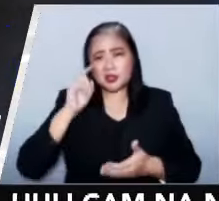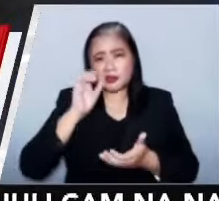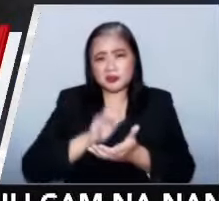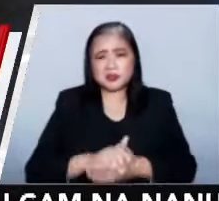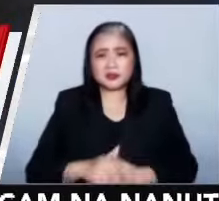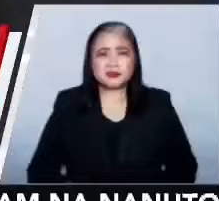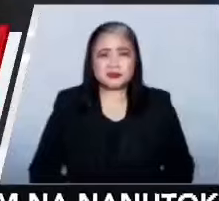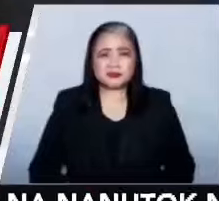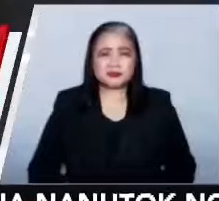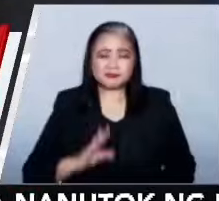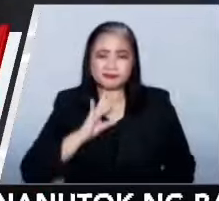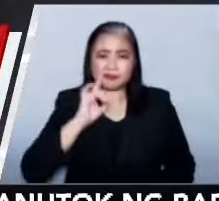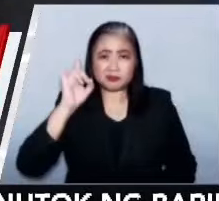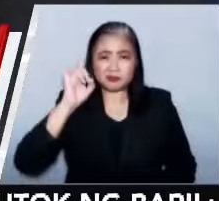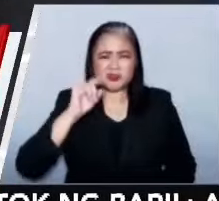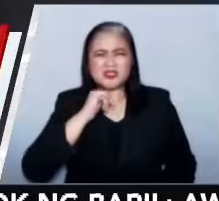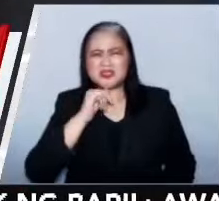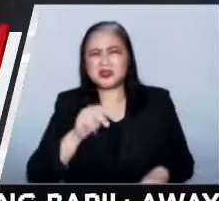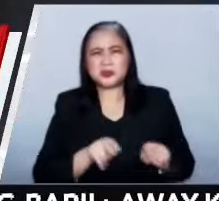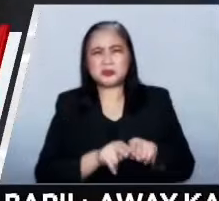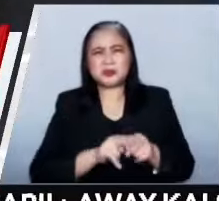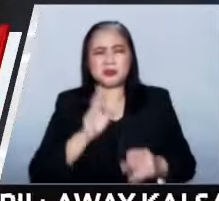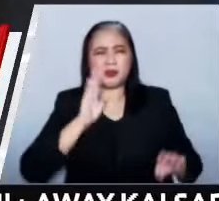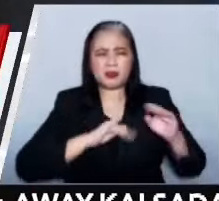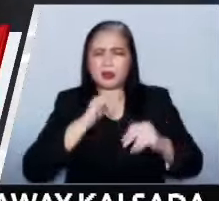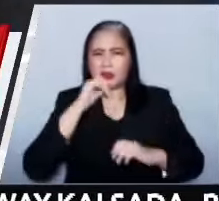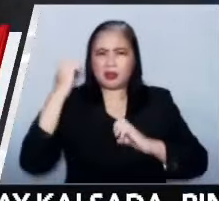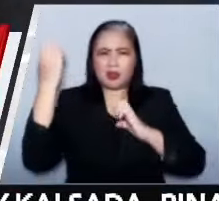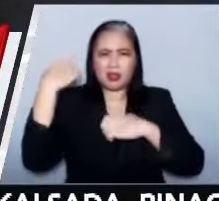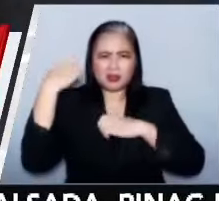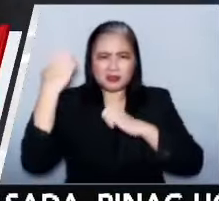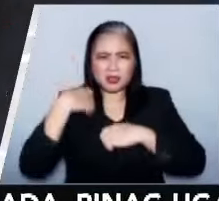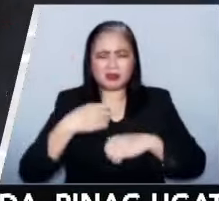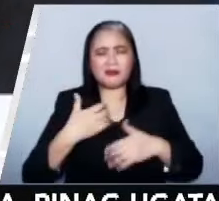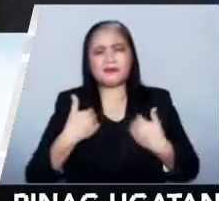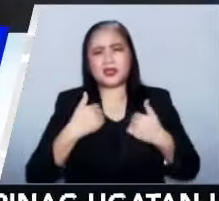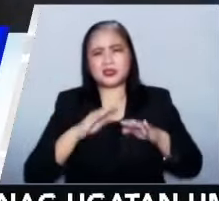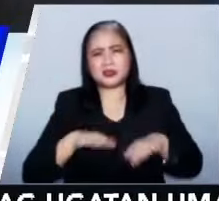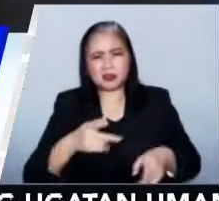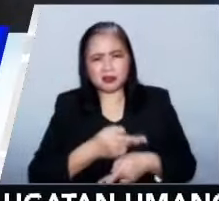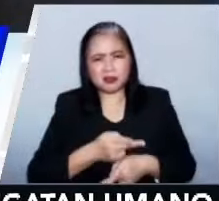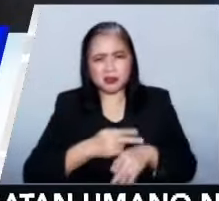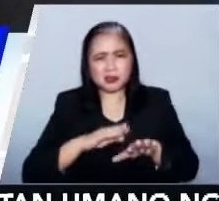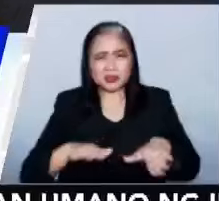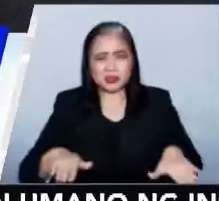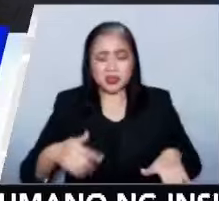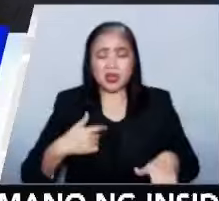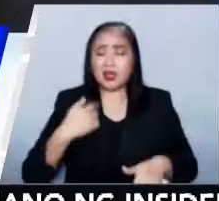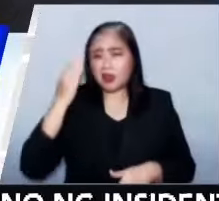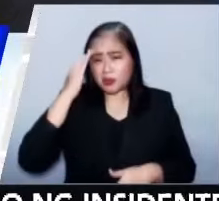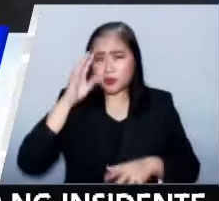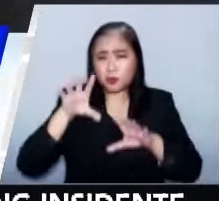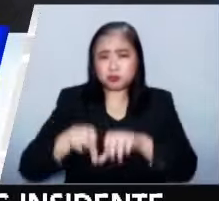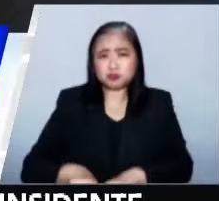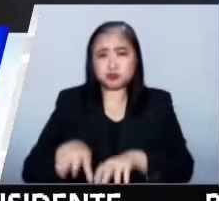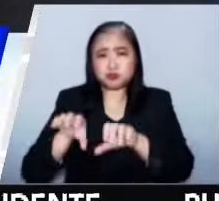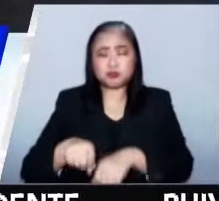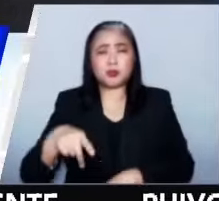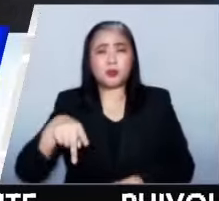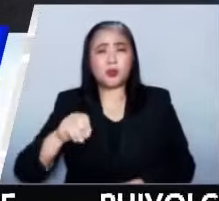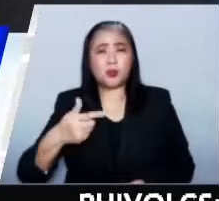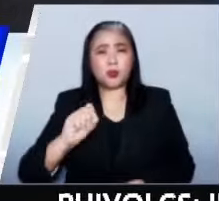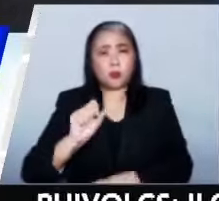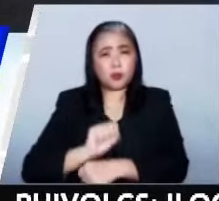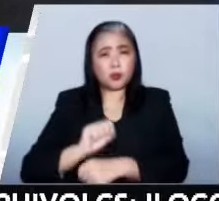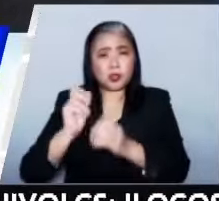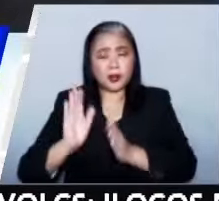ito kasi hindi namin ina-expect na may ganito eh. Ang alam lang namin, manguhuli lang kami ng mga POGO workers eh. Yung pala, may mga